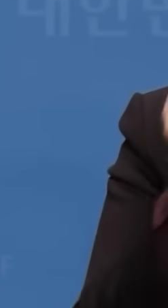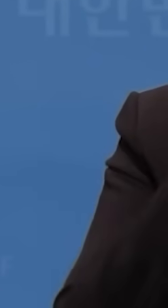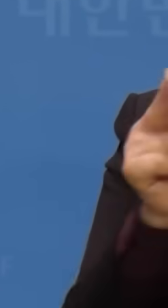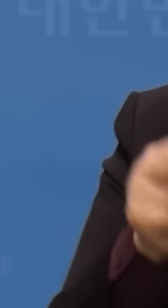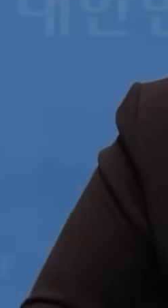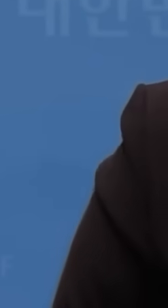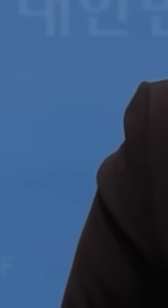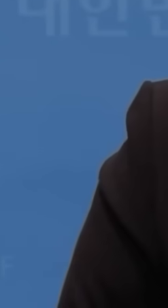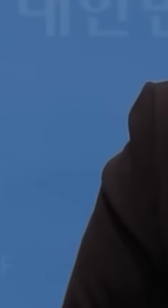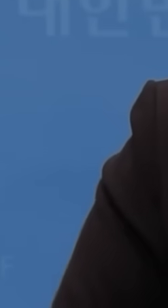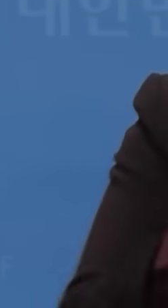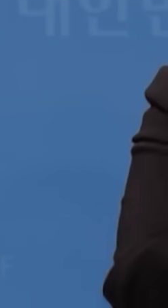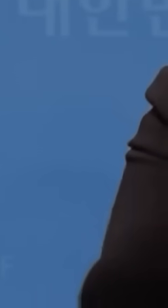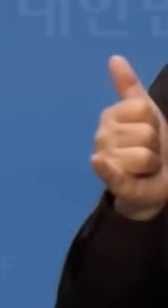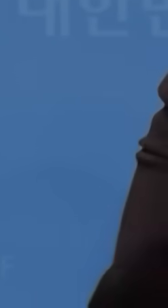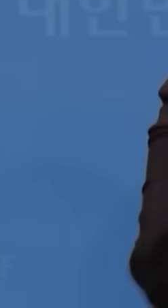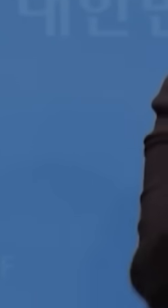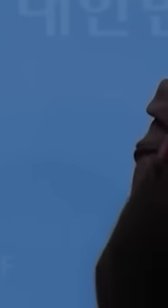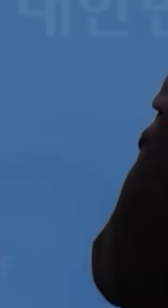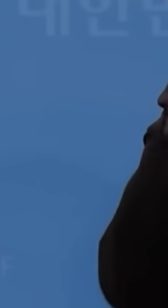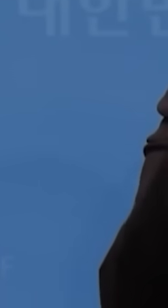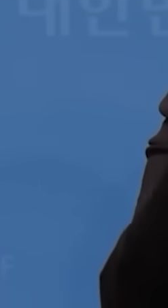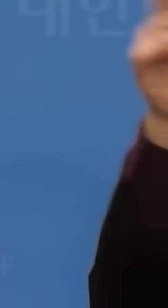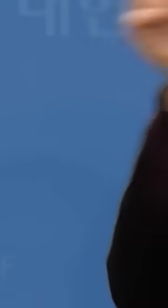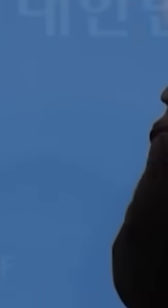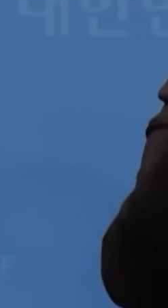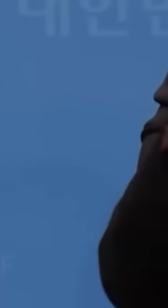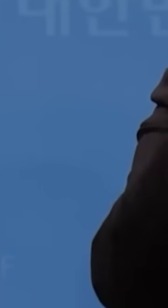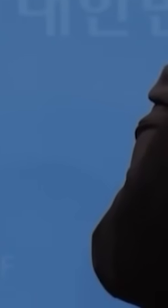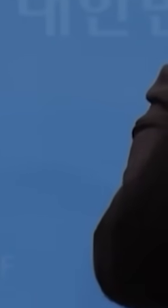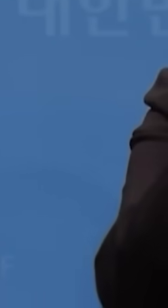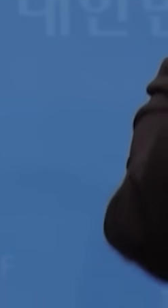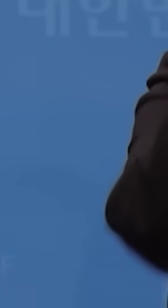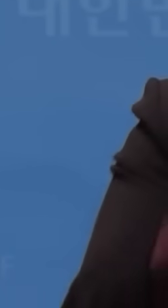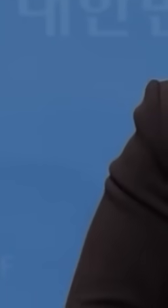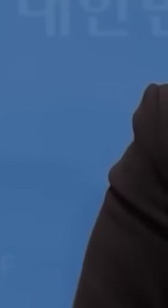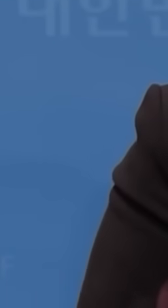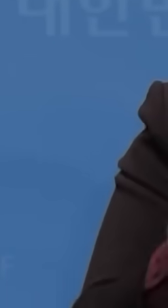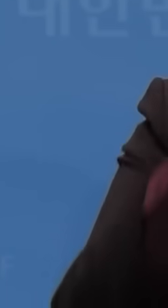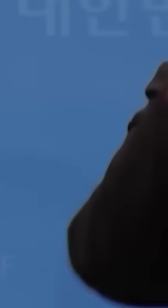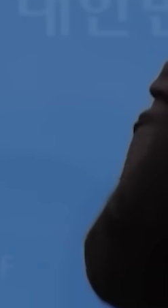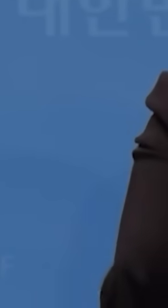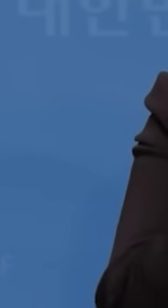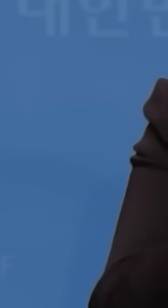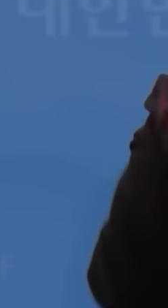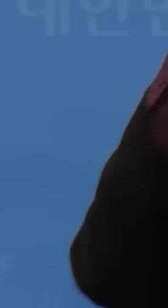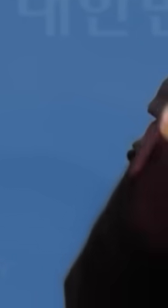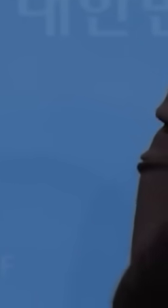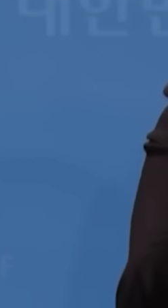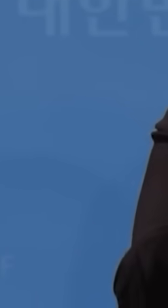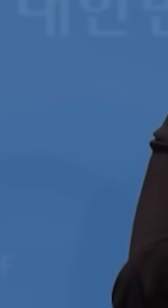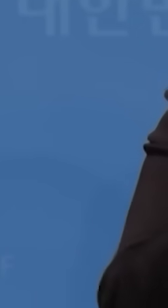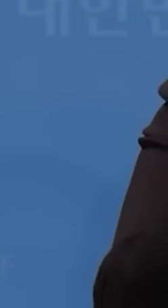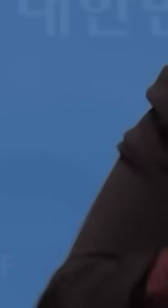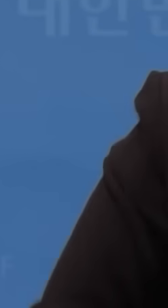국민들은 정치인들 싸움이 지긋하다고 이제는 쳐다도 보기 싫다고 이야기를 합니다.